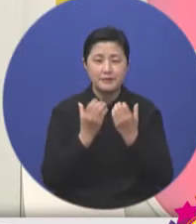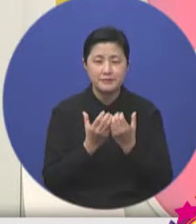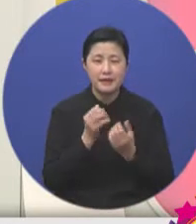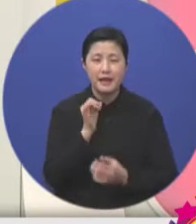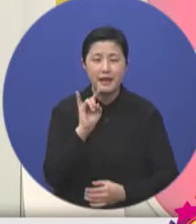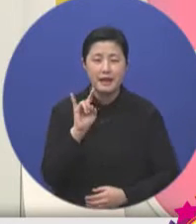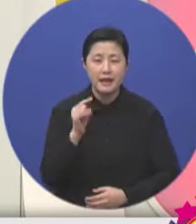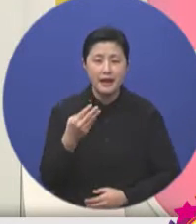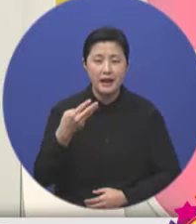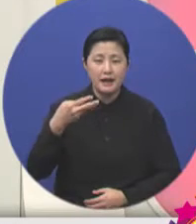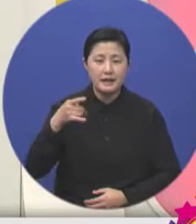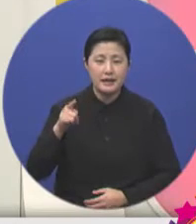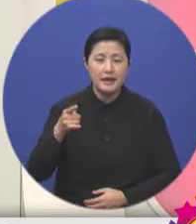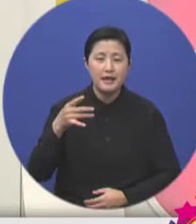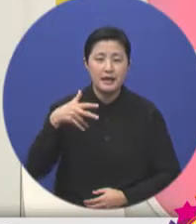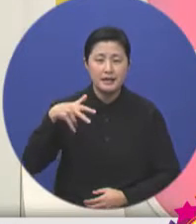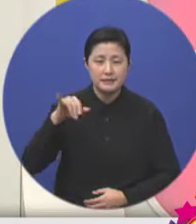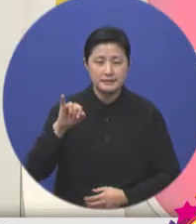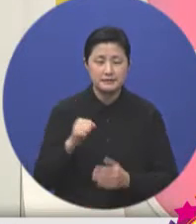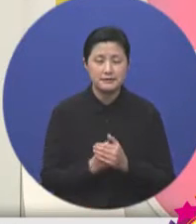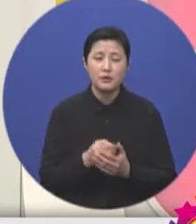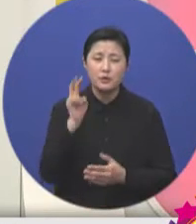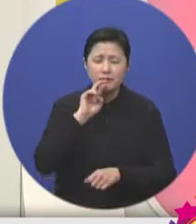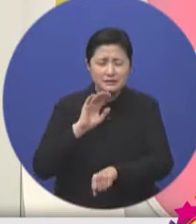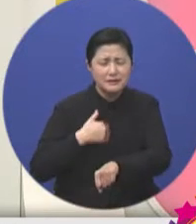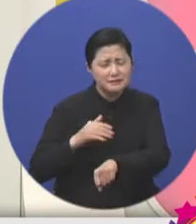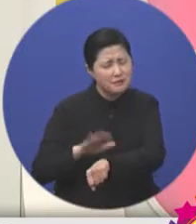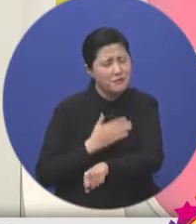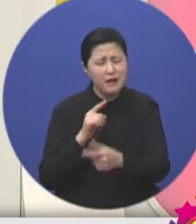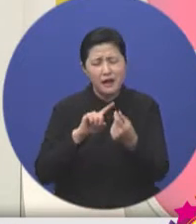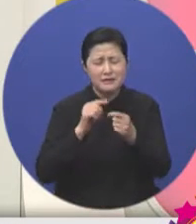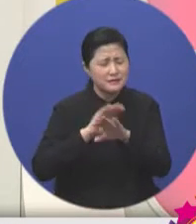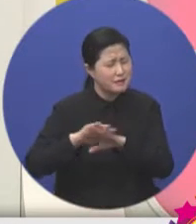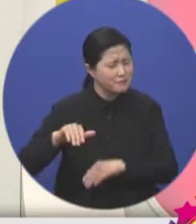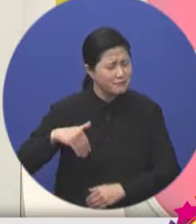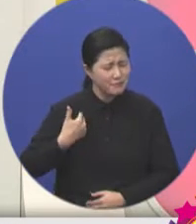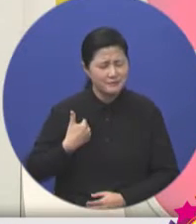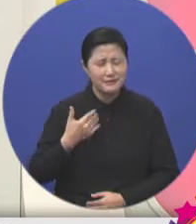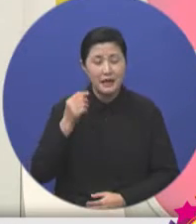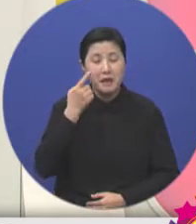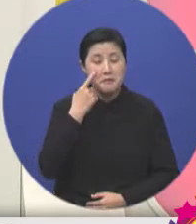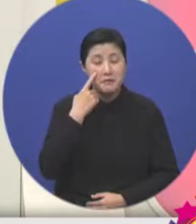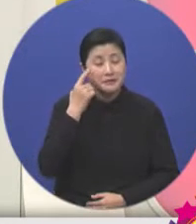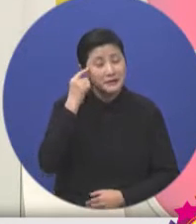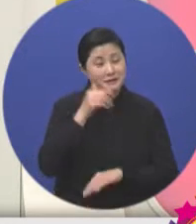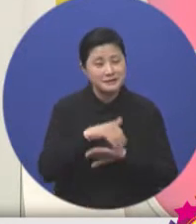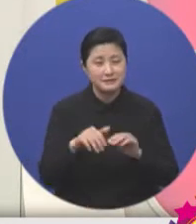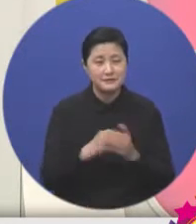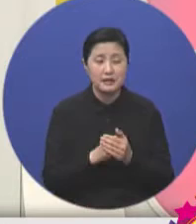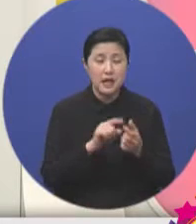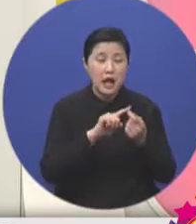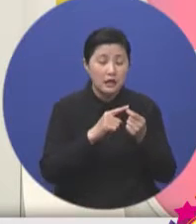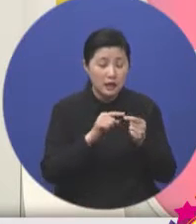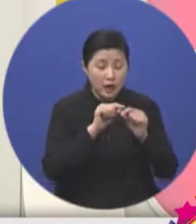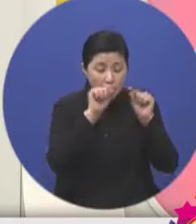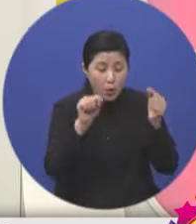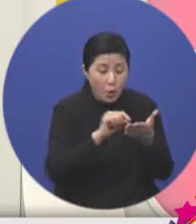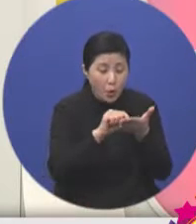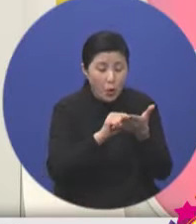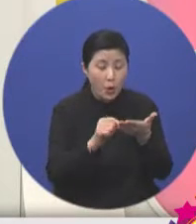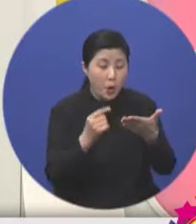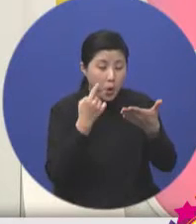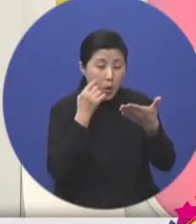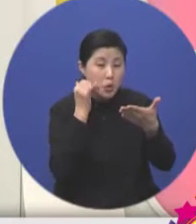해운대 에레지. 해운대 에레지. 예. 예, 노래도 잘 몰라요. 가사도 잘 모르는데 이래 한번 해볼랍니다. 어머니 가사 이렇게 적어놨다가 이렇게 들고 하셔도 아니,